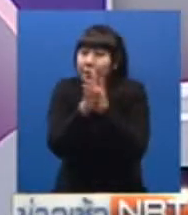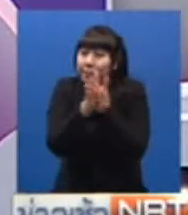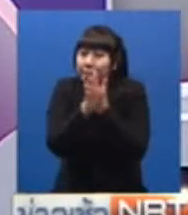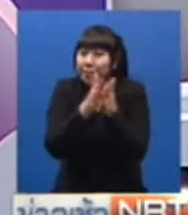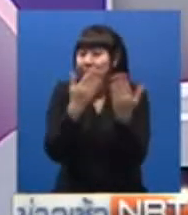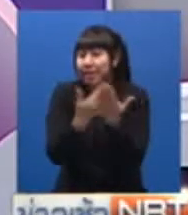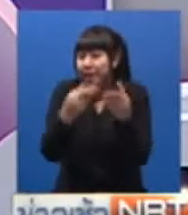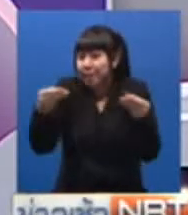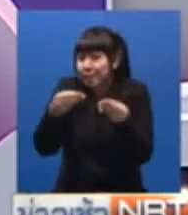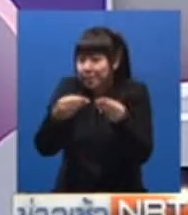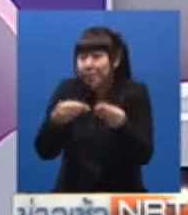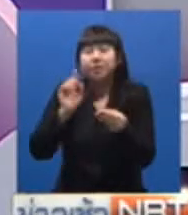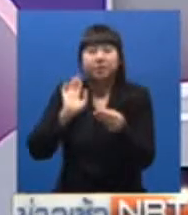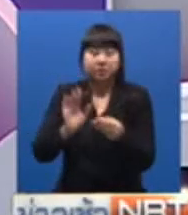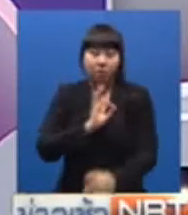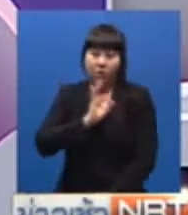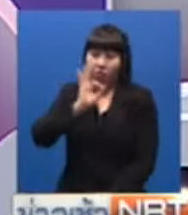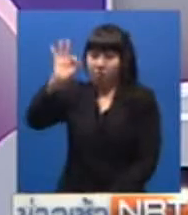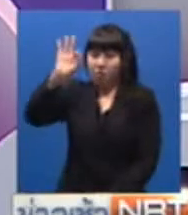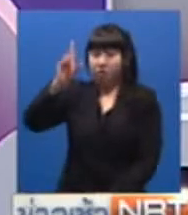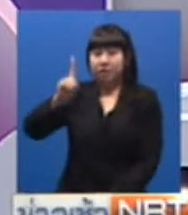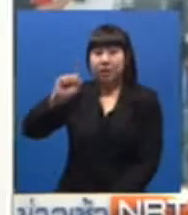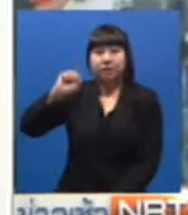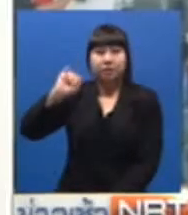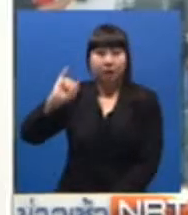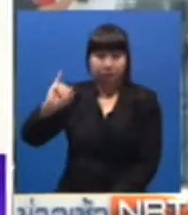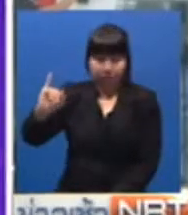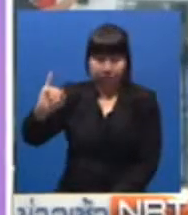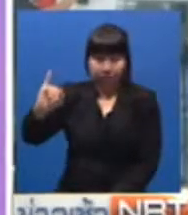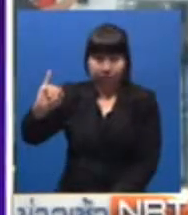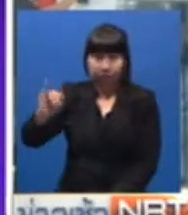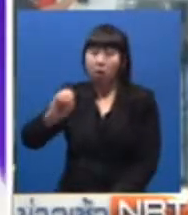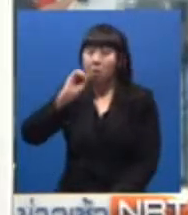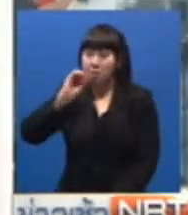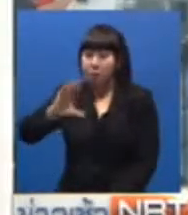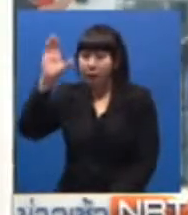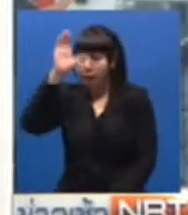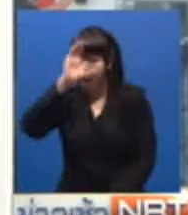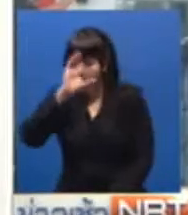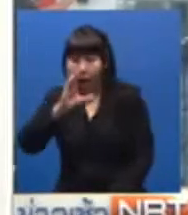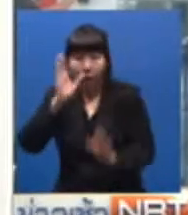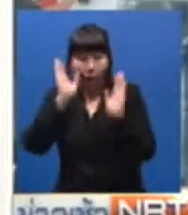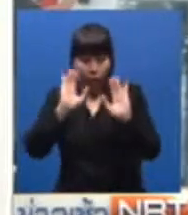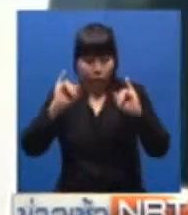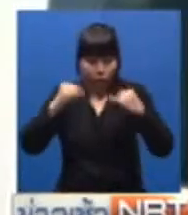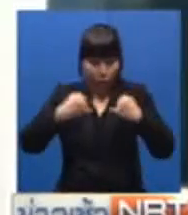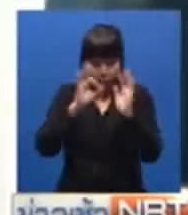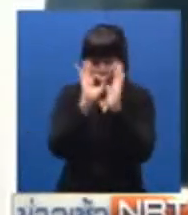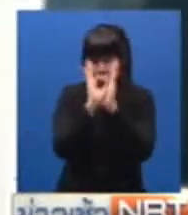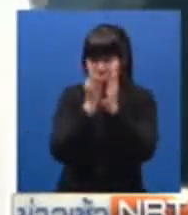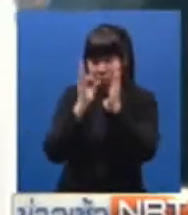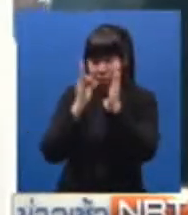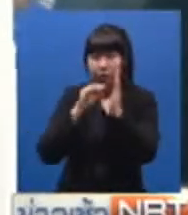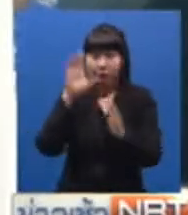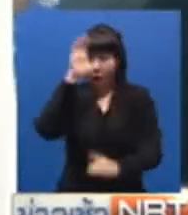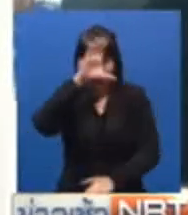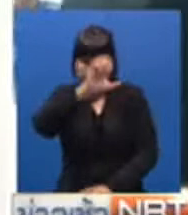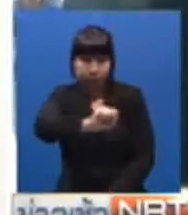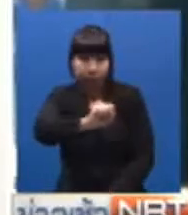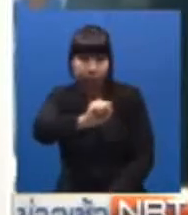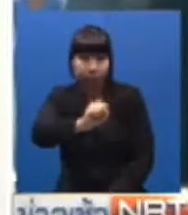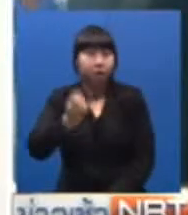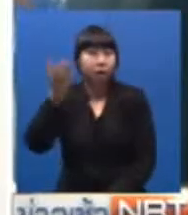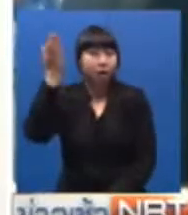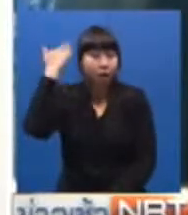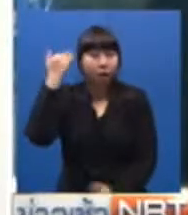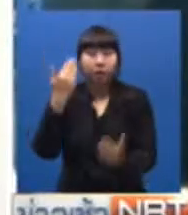นะคะก็เข้าร้องเรียนกรมสอบสวนคดีพิเศษหรือว่า DSIให้ติดตามตัวเจ้าของเพจมาดำเนินคดีนะคะหลังจากที่ถูก